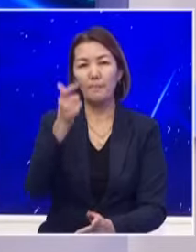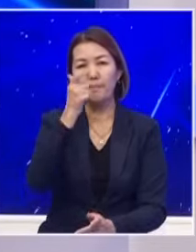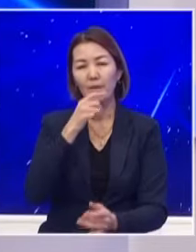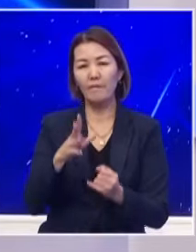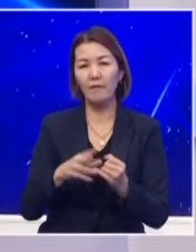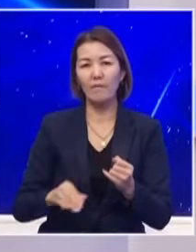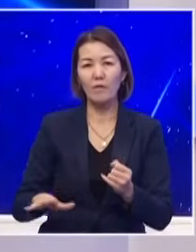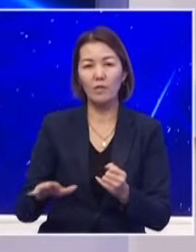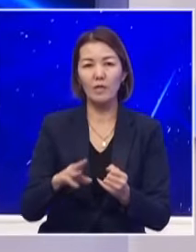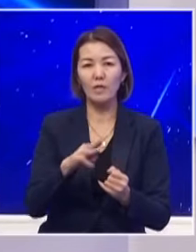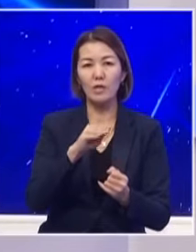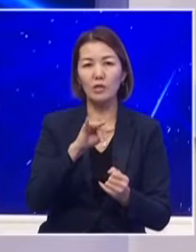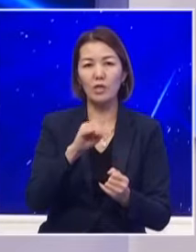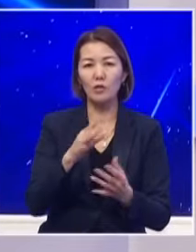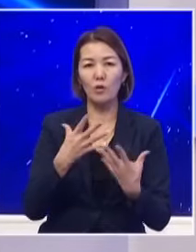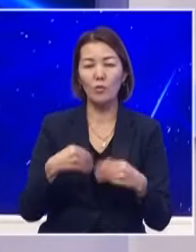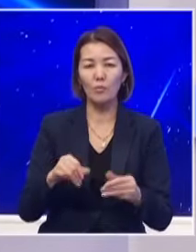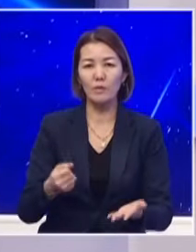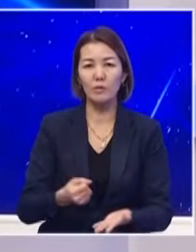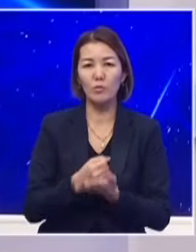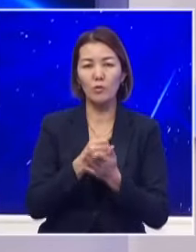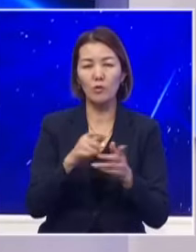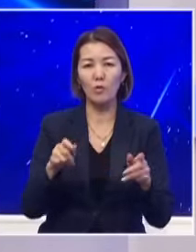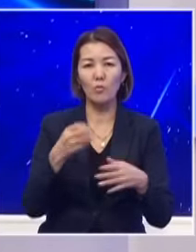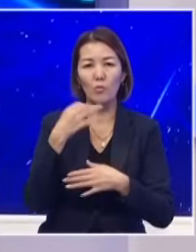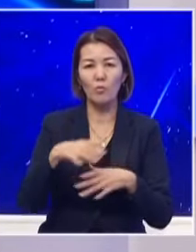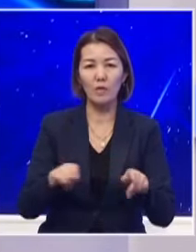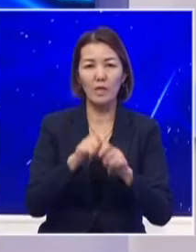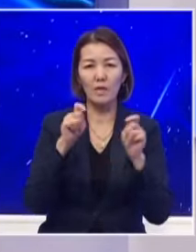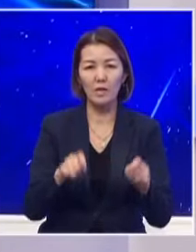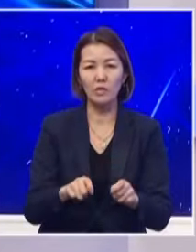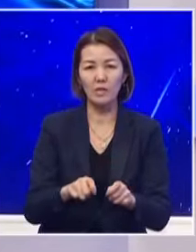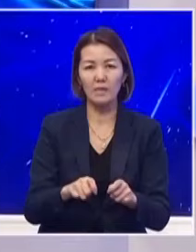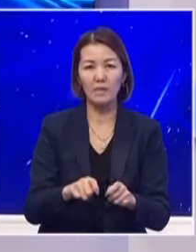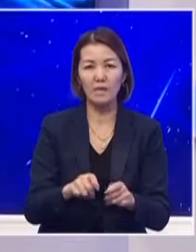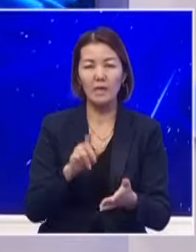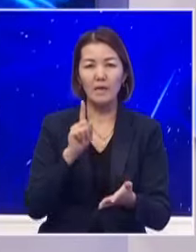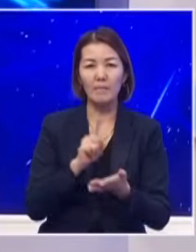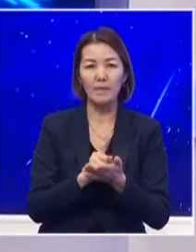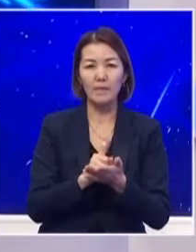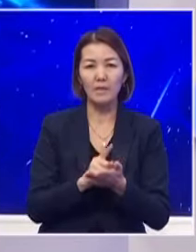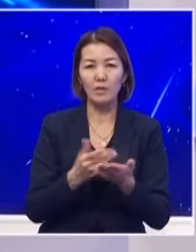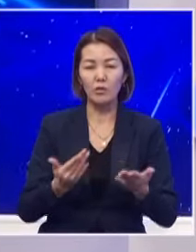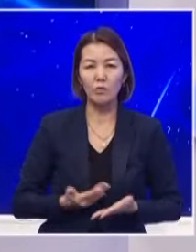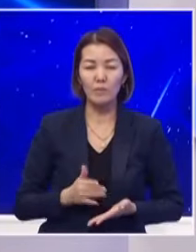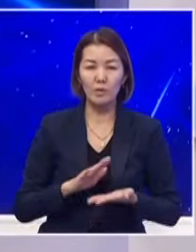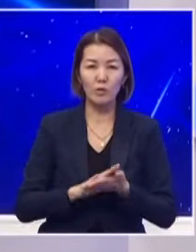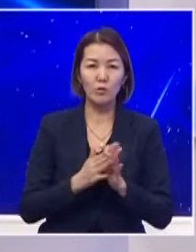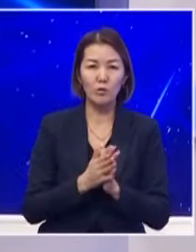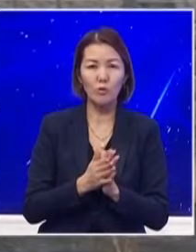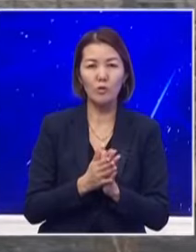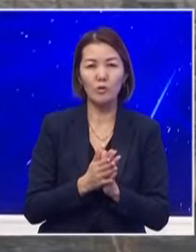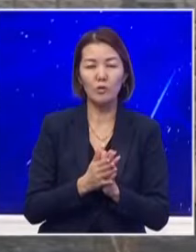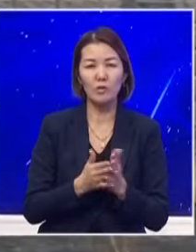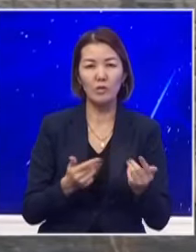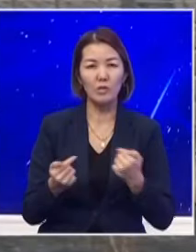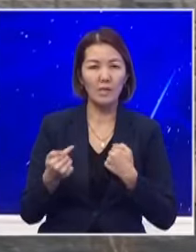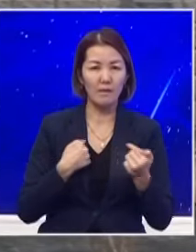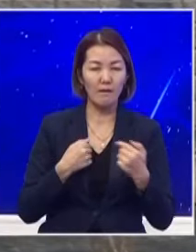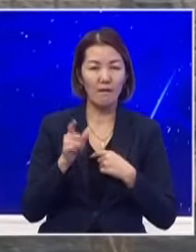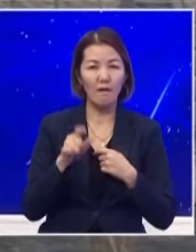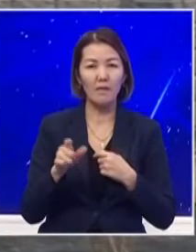Панфилов ауданында жанұя отбасын қолдау орталығы ашылды. Бұл мекеменің негізгі міндеті тұрмыстық түрлі жағдайларға тап болған